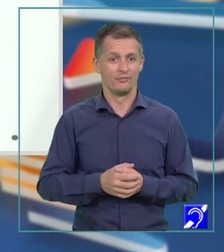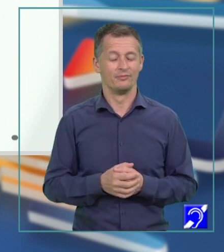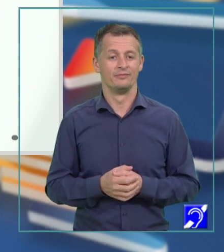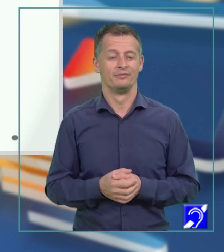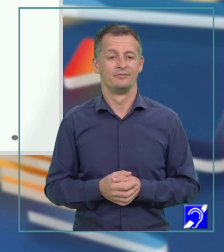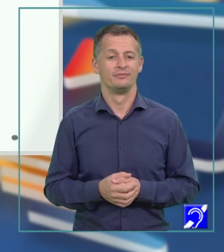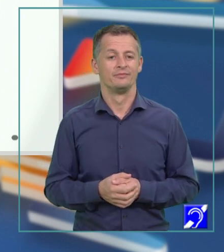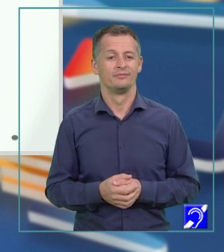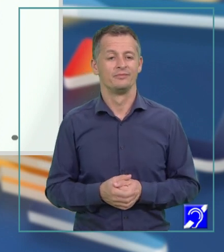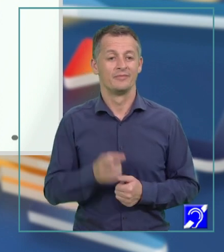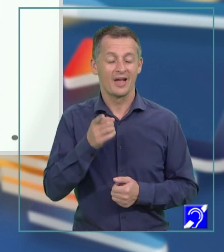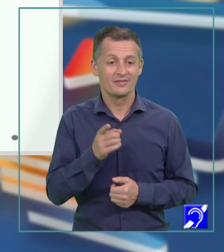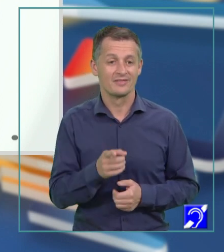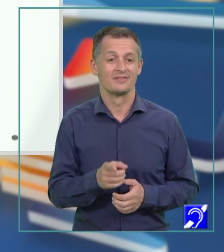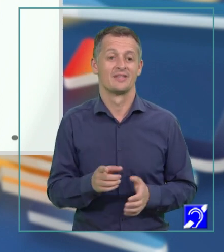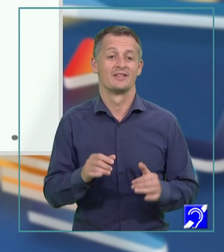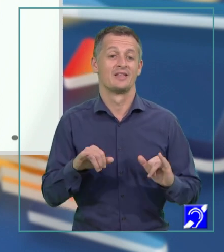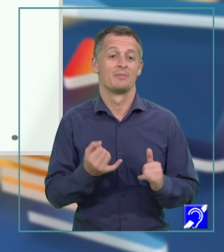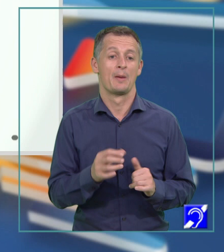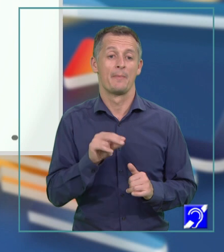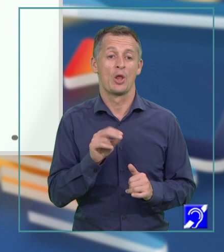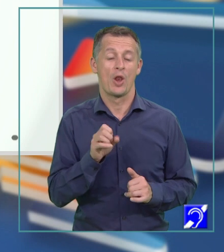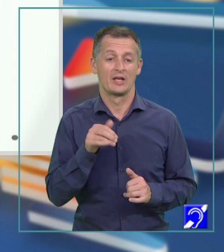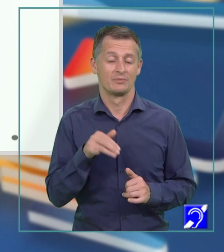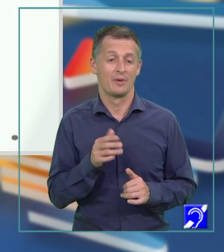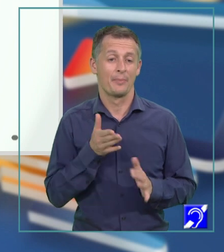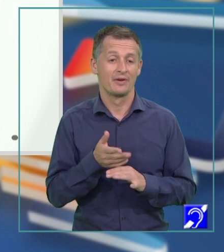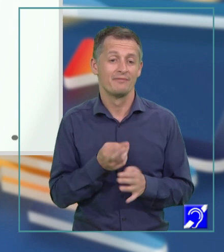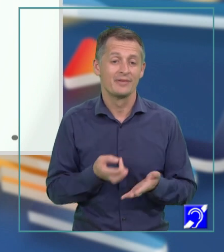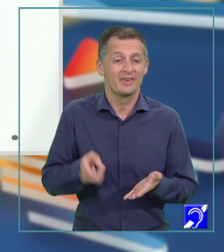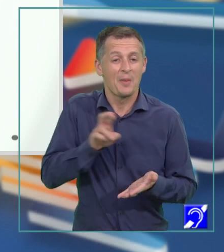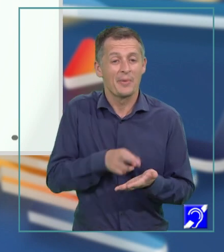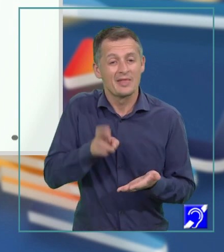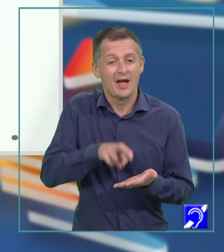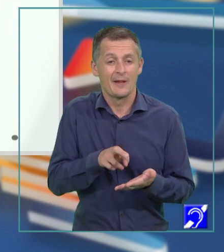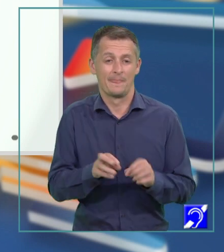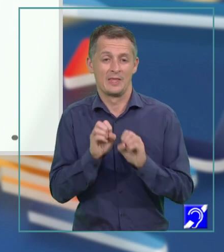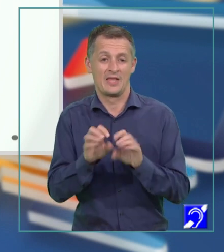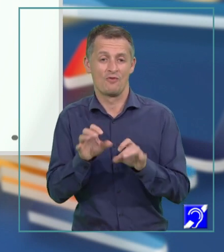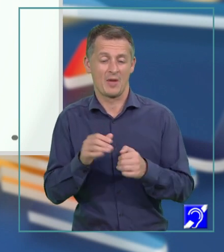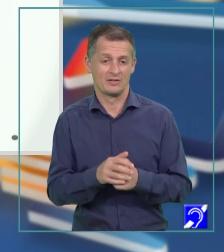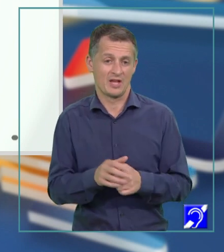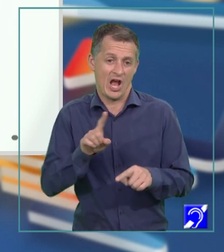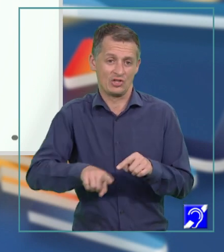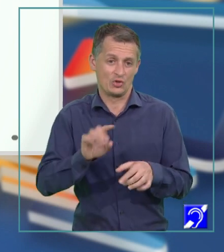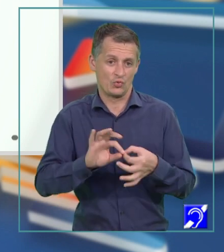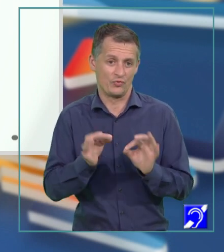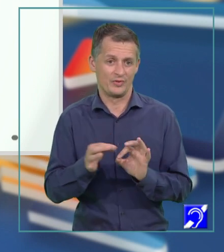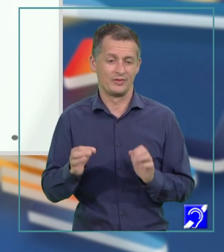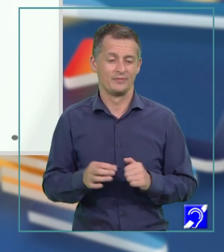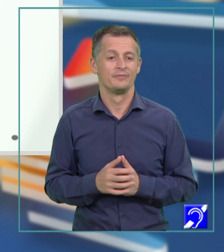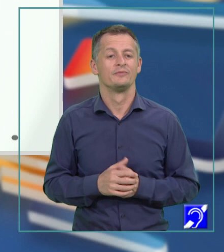Și atunci, iată, așa apare pleonasmul, prin repetarea unei informații. A doua propoziție.